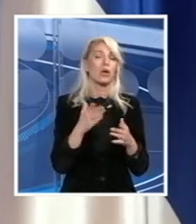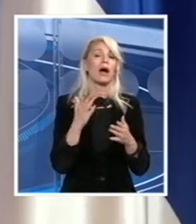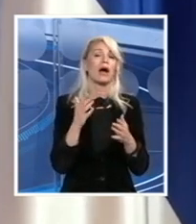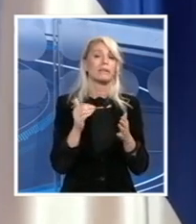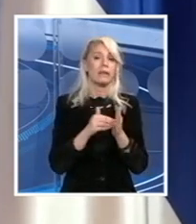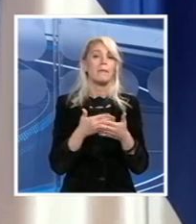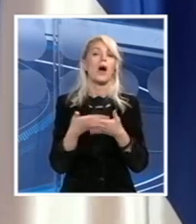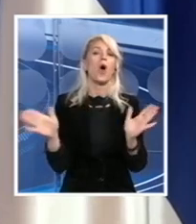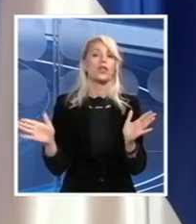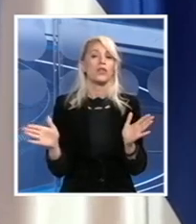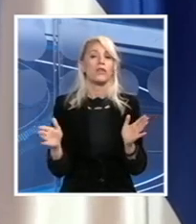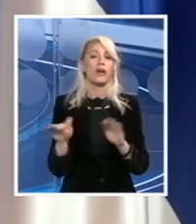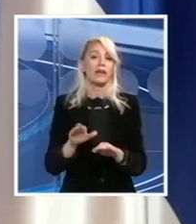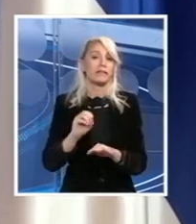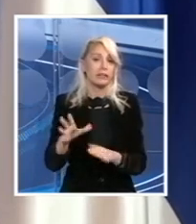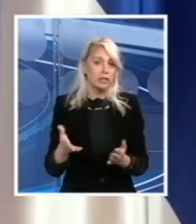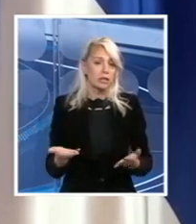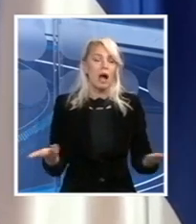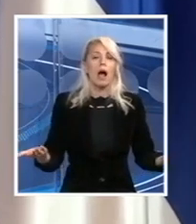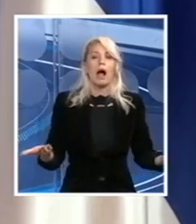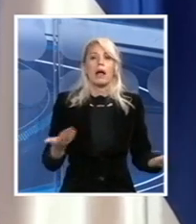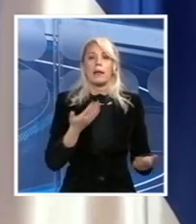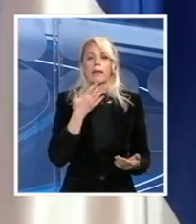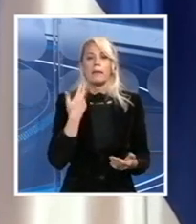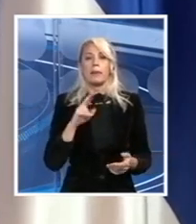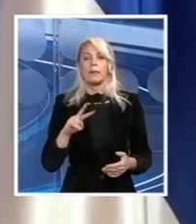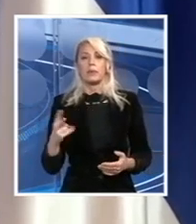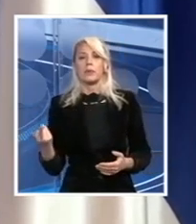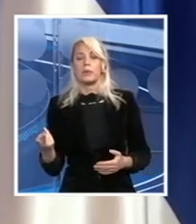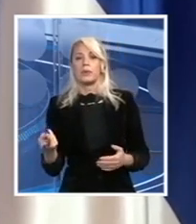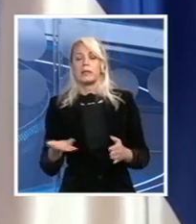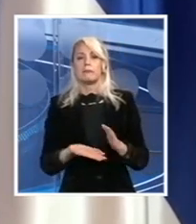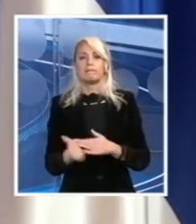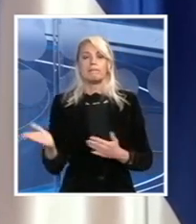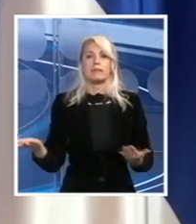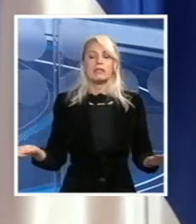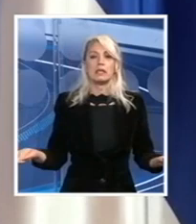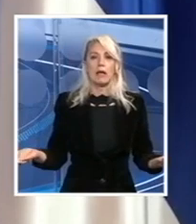nikakvu mogućnost, a to inače, to je opšte poznato, da imate jedan